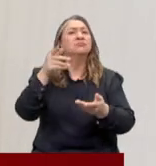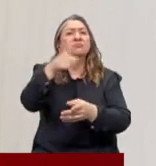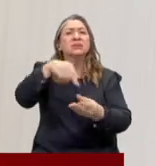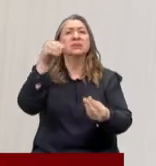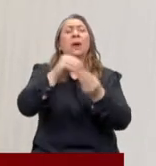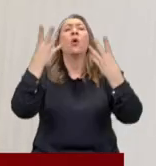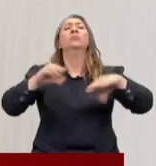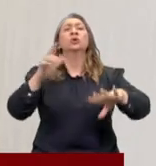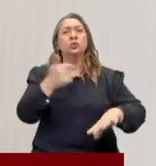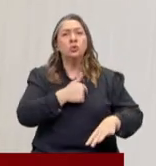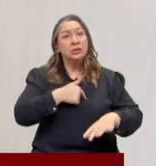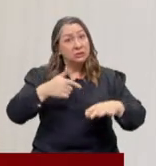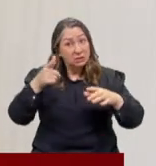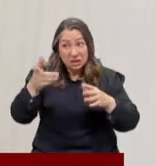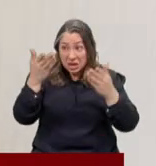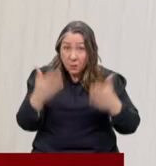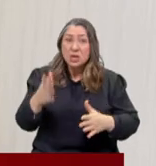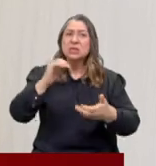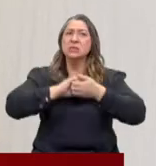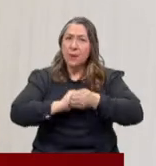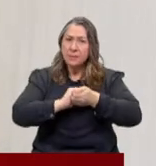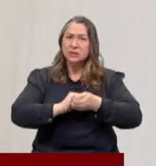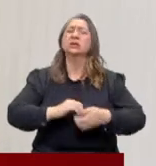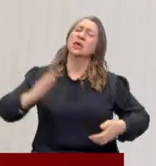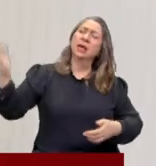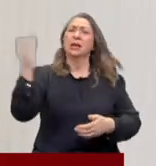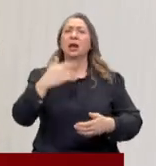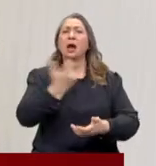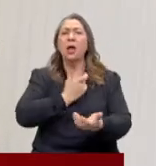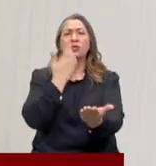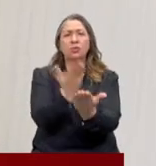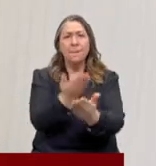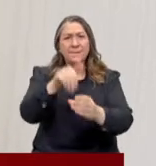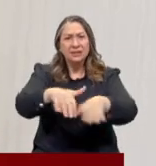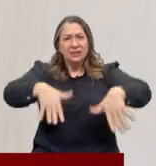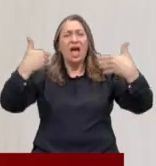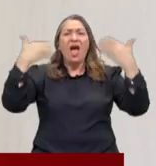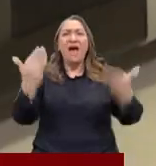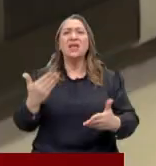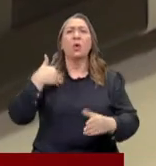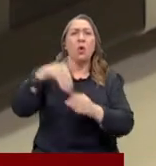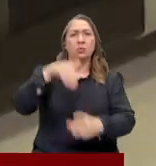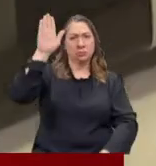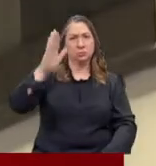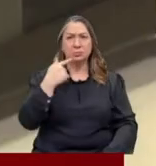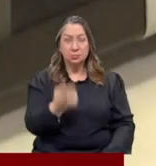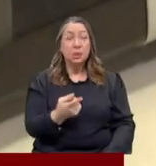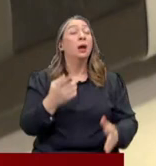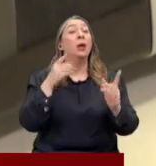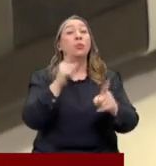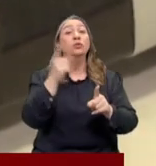yapılmasın. Yüreğiniz yetiyorsa, samimiyseniz getirin kanunu meclise. Evet oyu bizden. Milletvekili